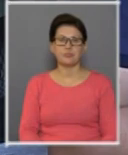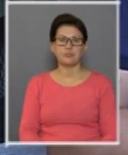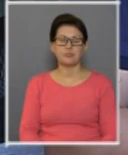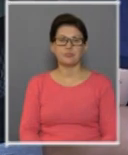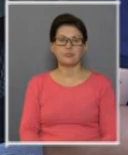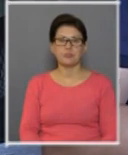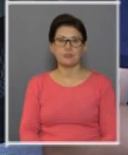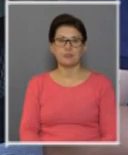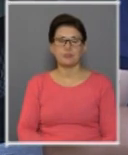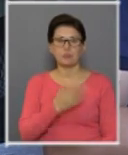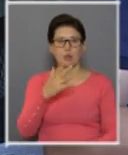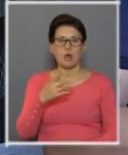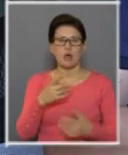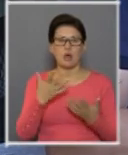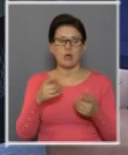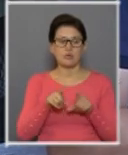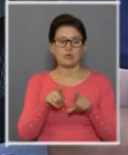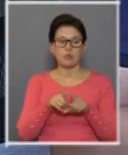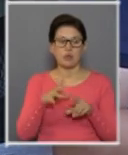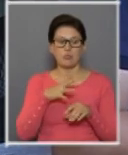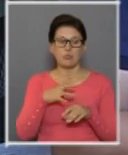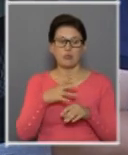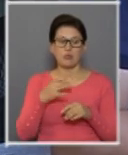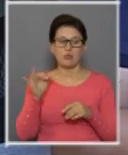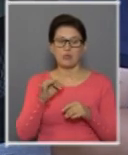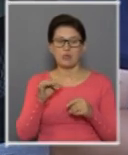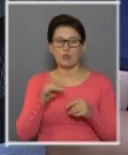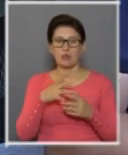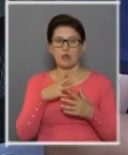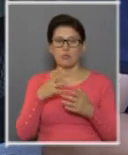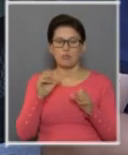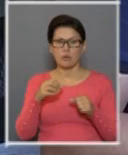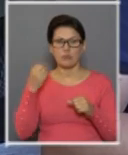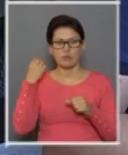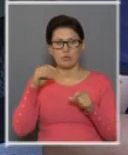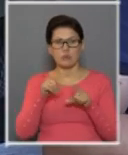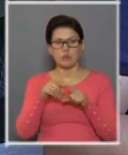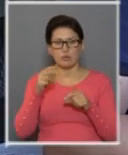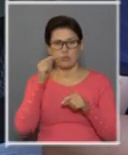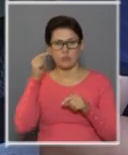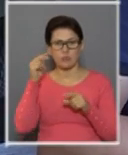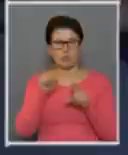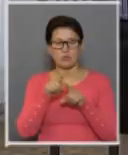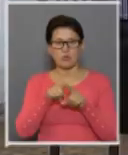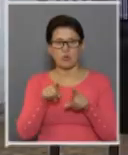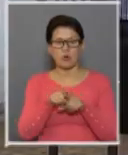жоқ. Бұл жақта қалып деген нәрсе құймайды, қиынды қатырады. Көбінесе Түркияға, әйтпесе Қытайға құйдырамыз